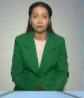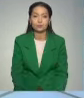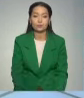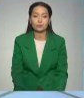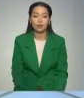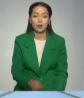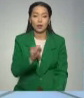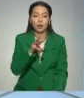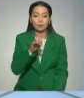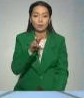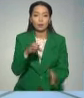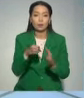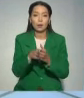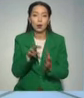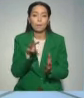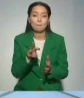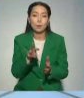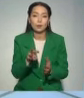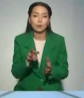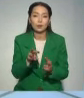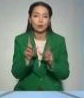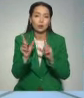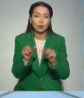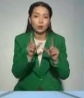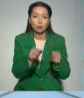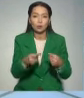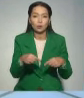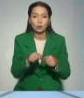Амана от партии мобильда Коган область